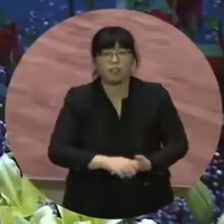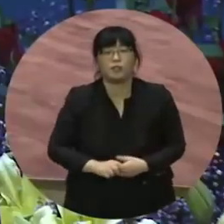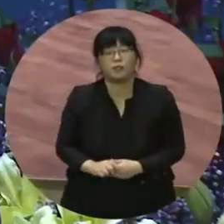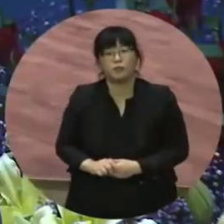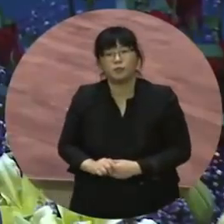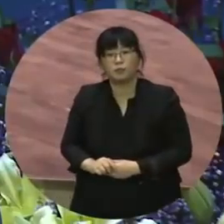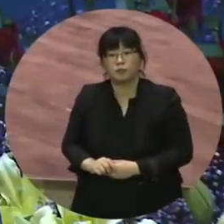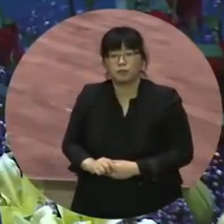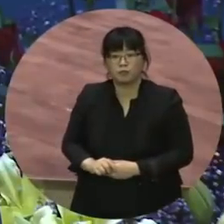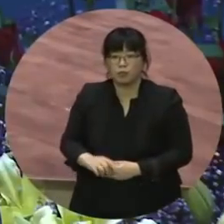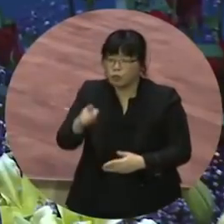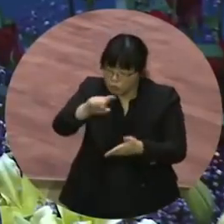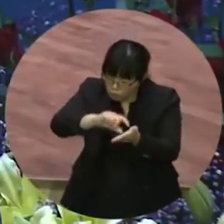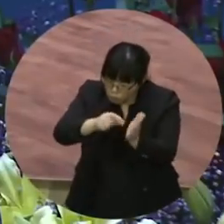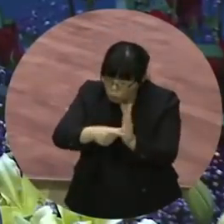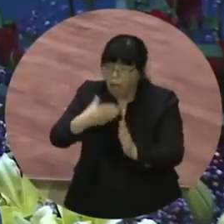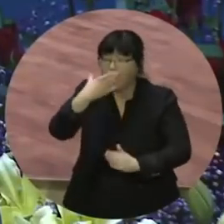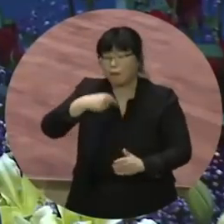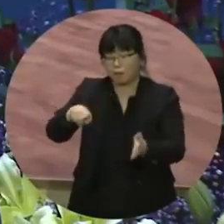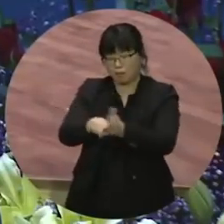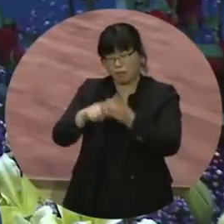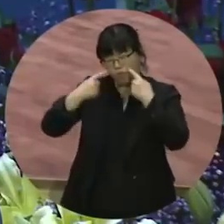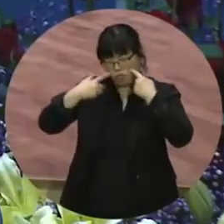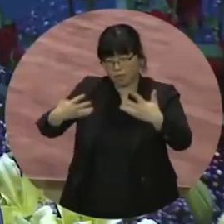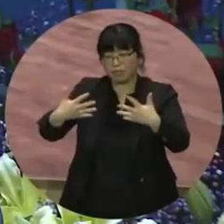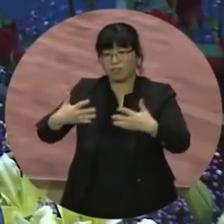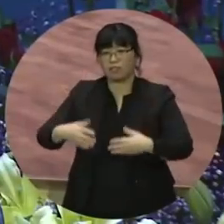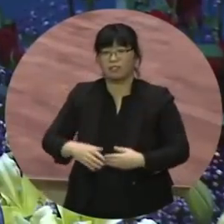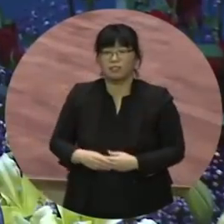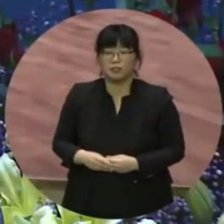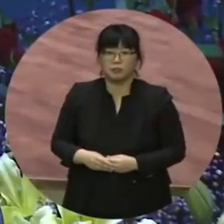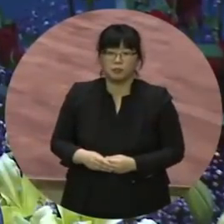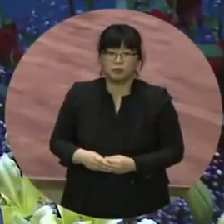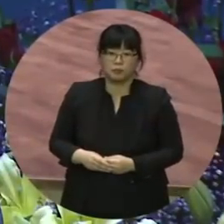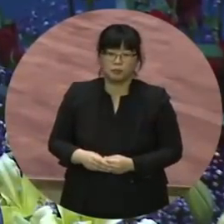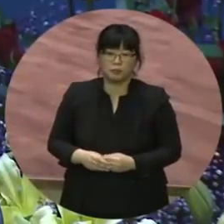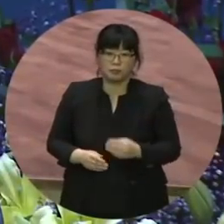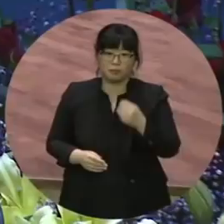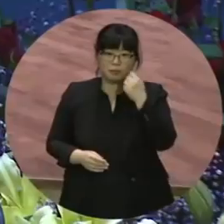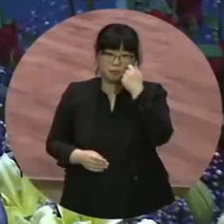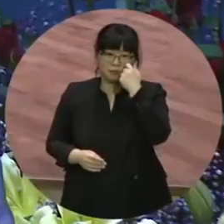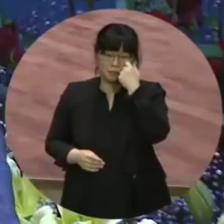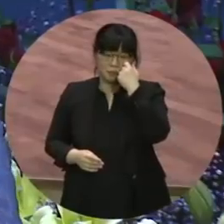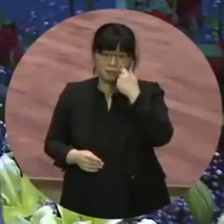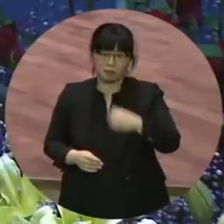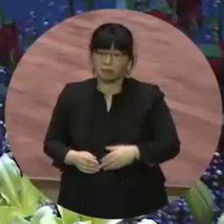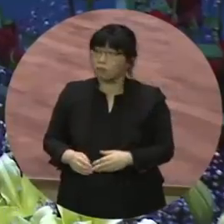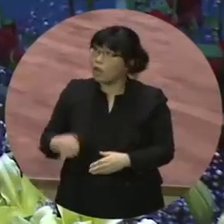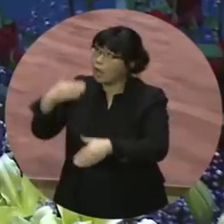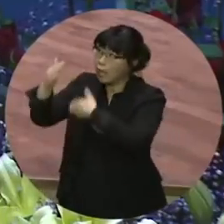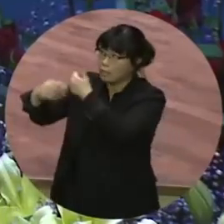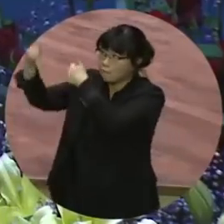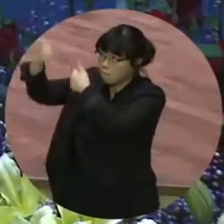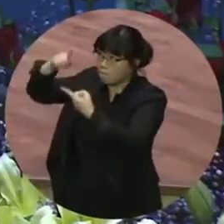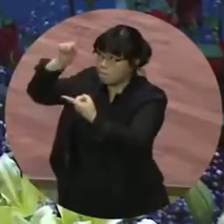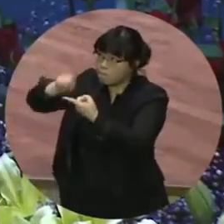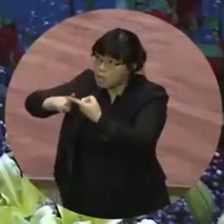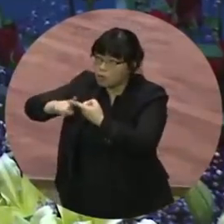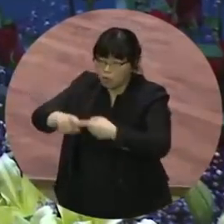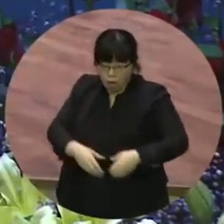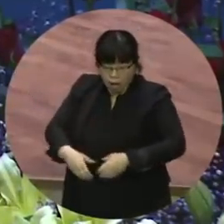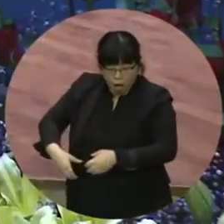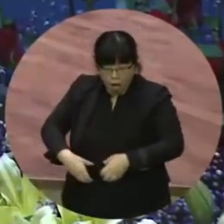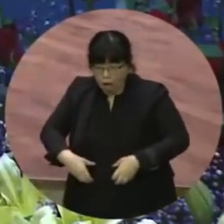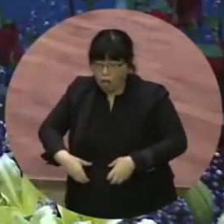아브라함 행동이 그 정도였어요. 하나님이 급하게 됐어요. 그 하나님 말씀 앞에 주저함 없이 순종을 하니까